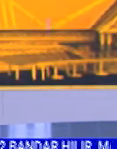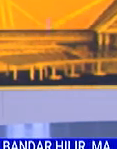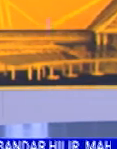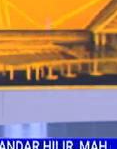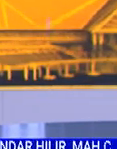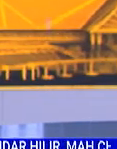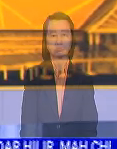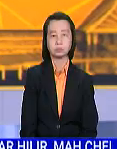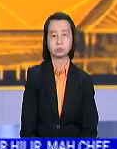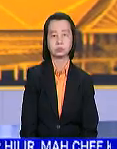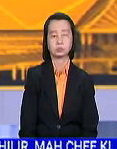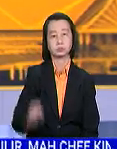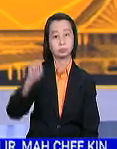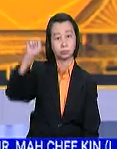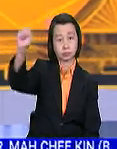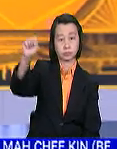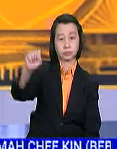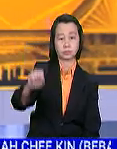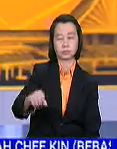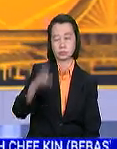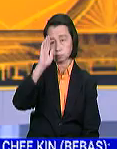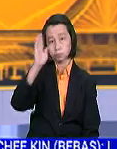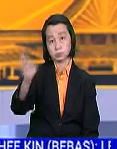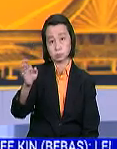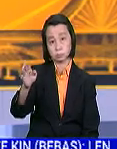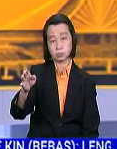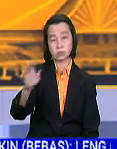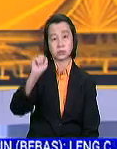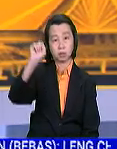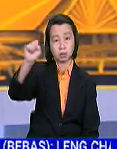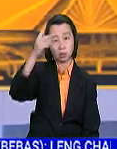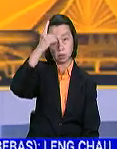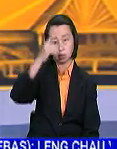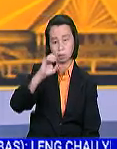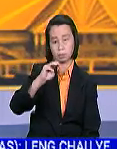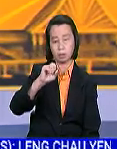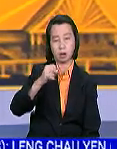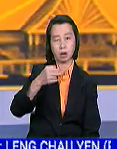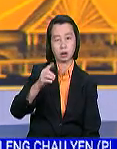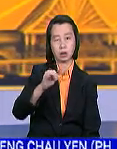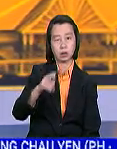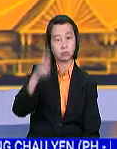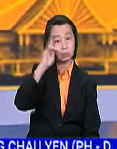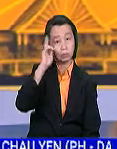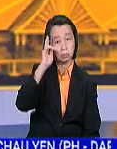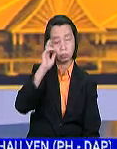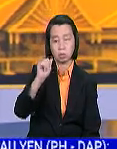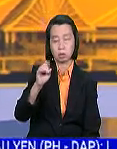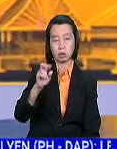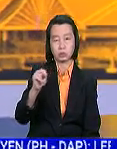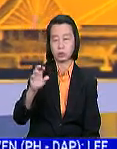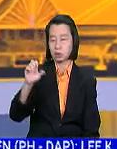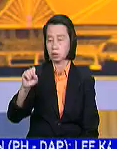saudara kita beralih ke Sabah antara tumpuan Negeri dibawah payudara Tomo hadirin ke topik kekal sebagai Aduh next